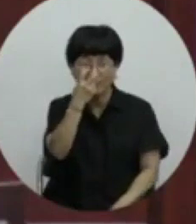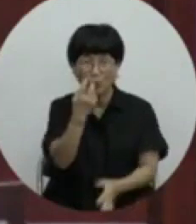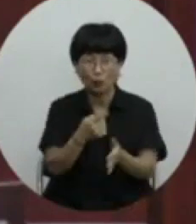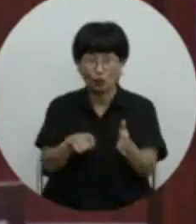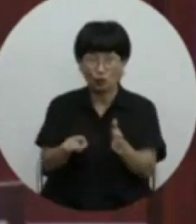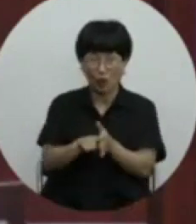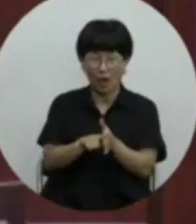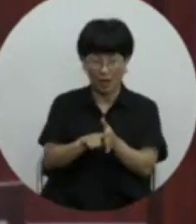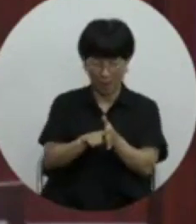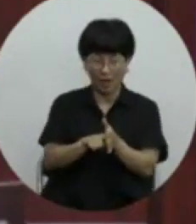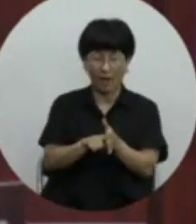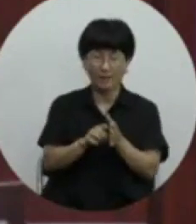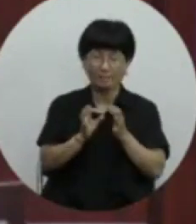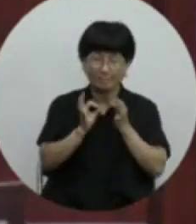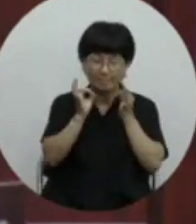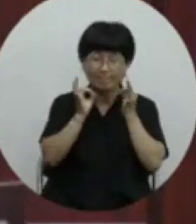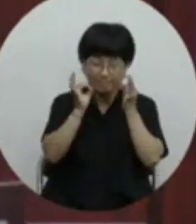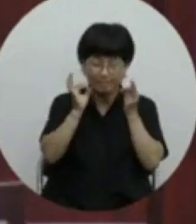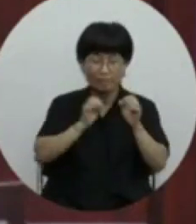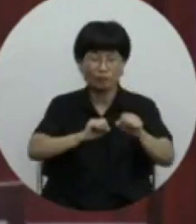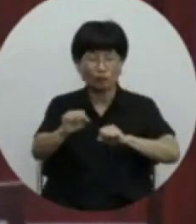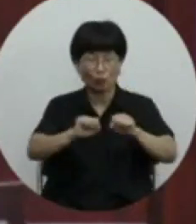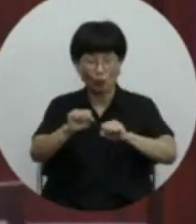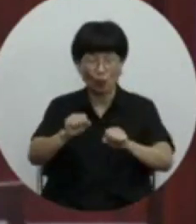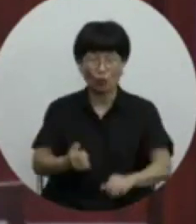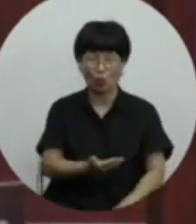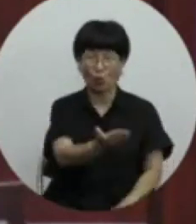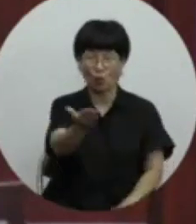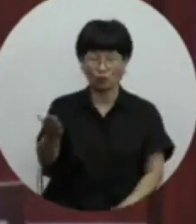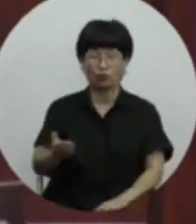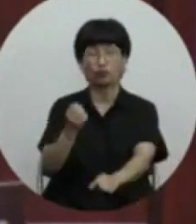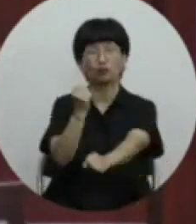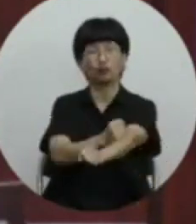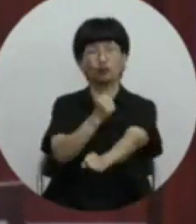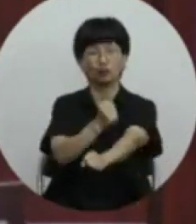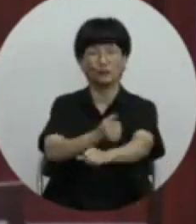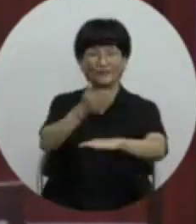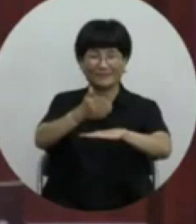위해 힘써주신 의원님들이 노고에 감사드립니다.